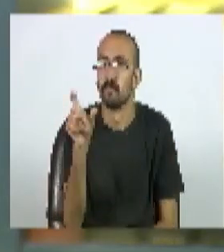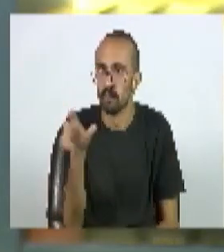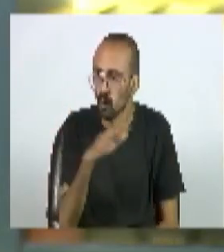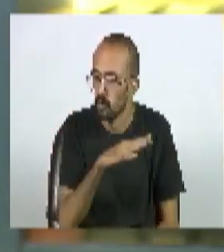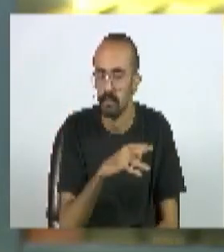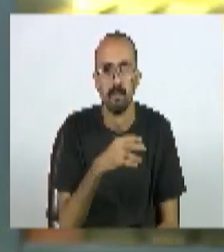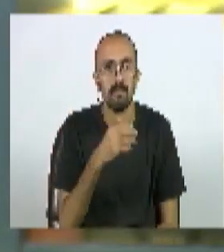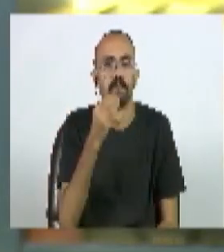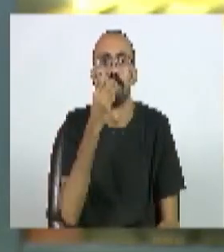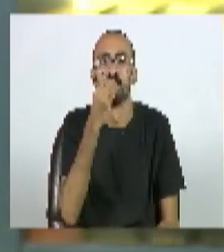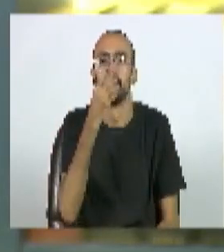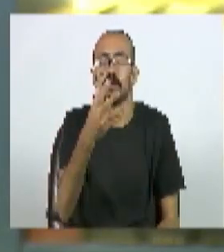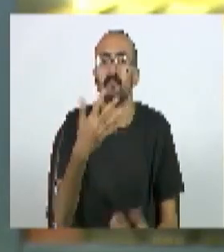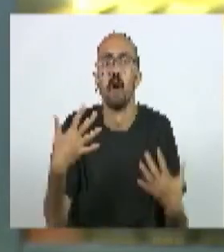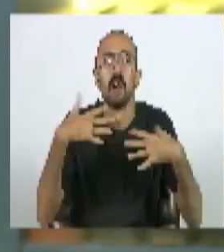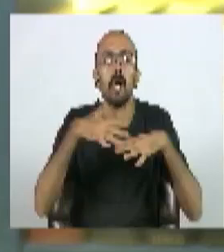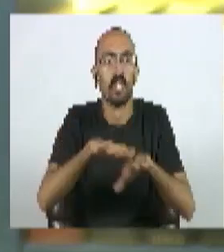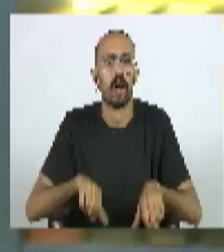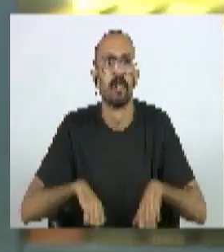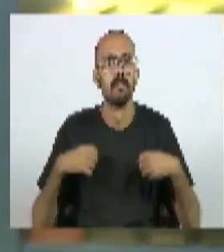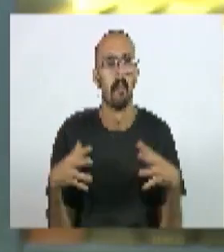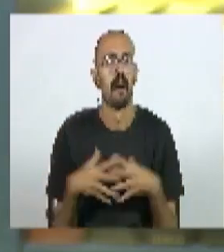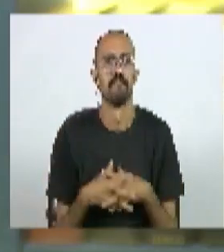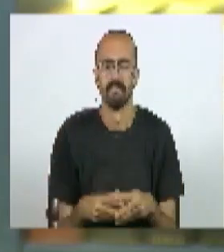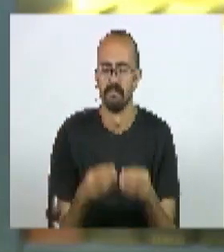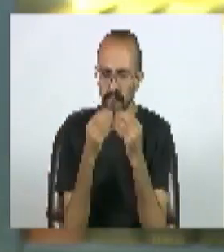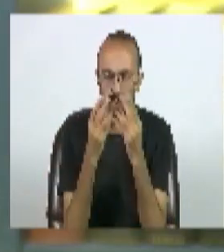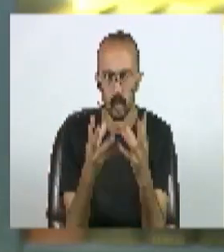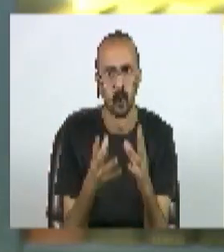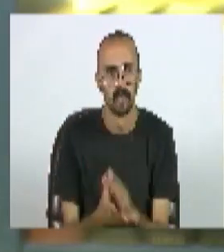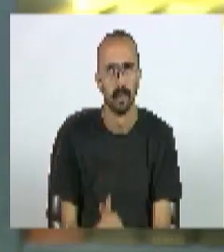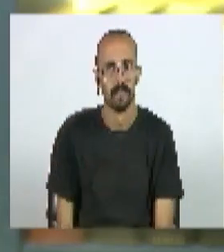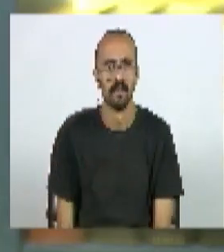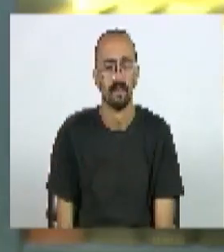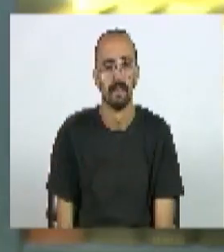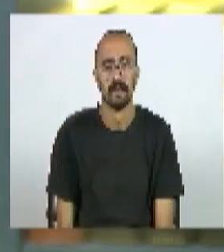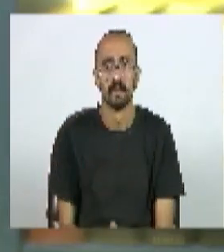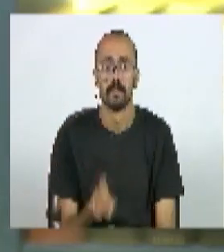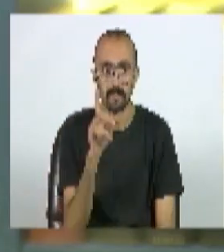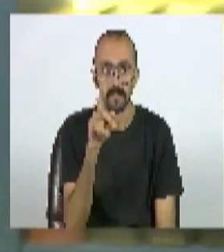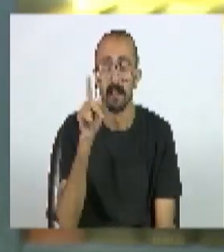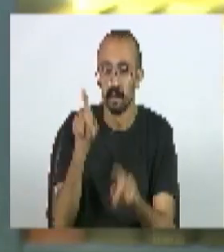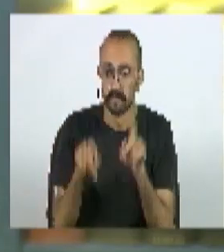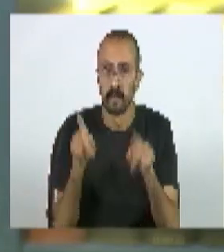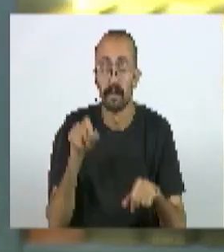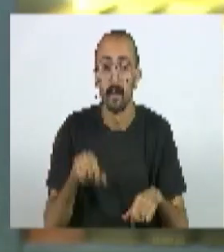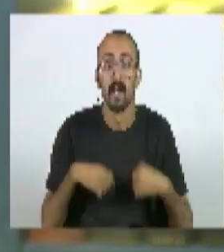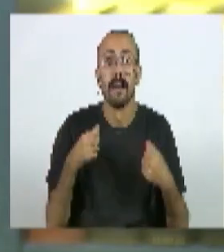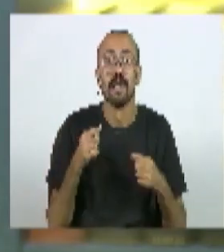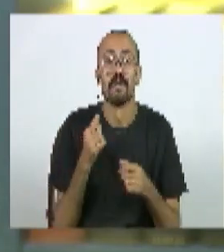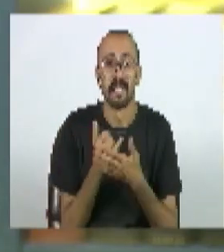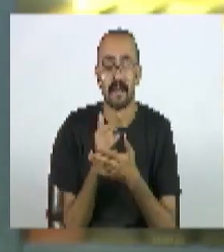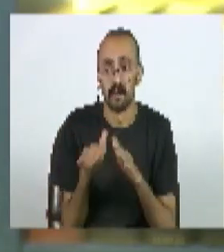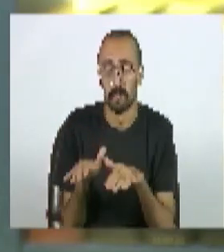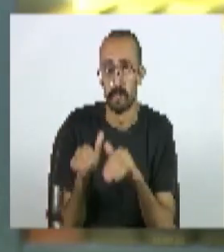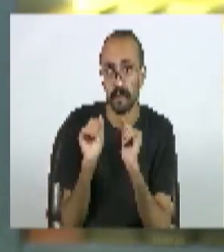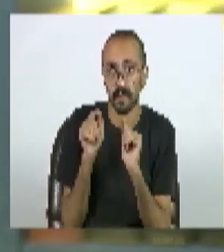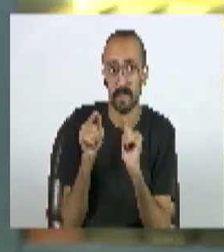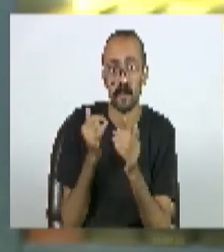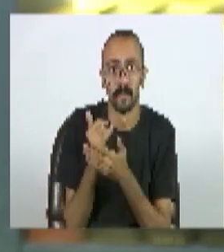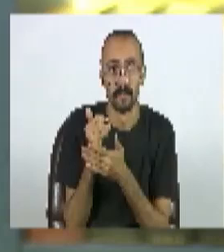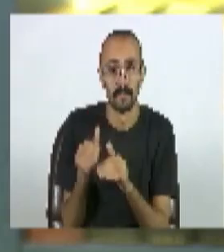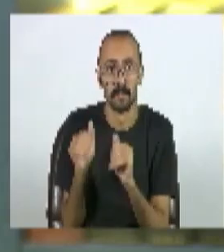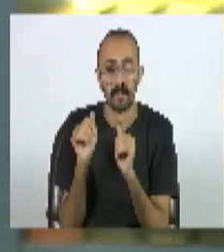حاجة من التعايش اللي موجود داخل المجتمع، بل ان بعض الذين تخرجوا من هذه المدارس